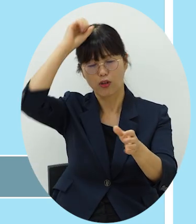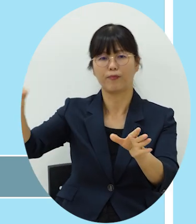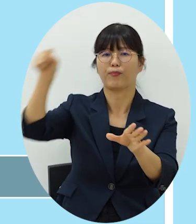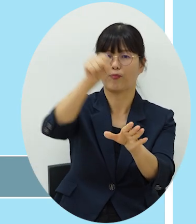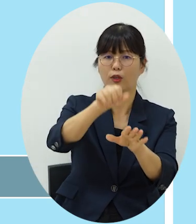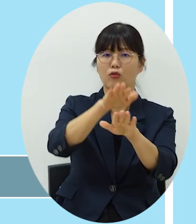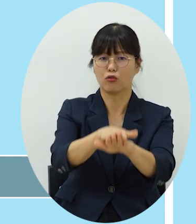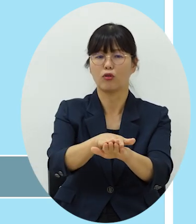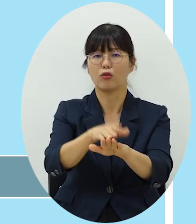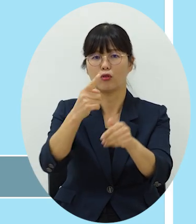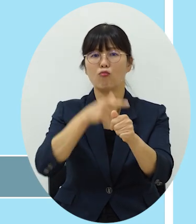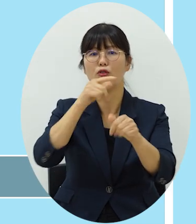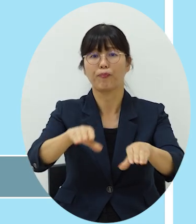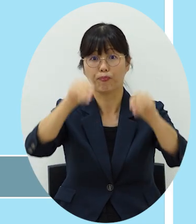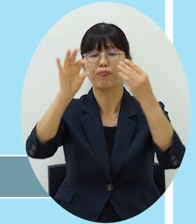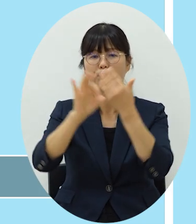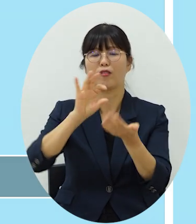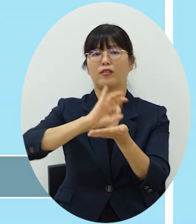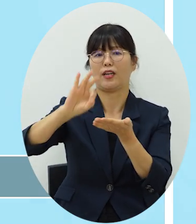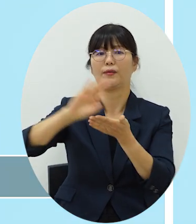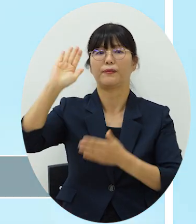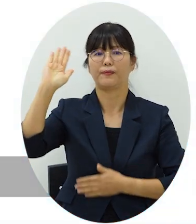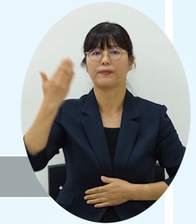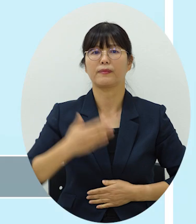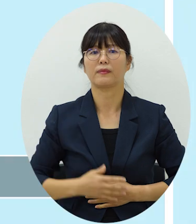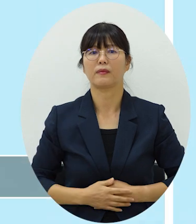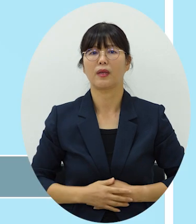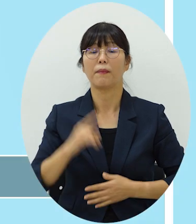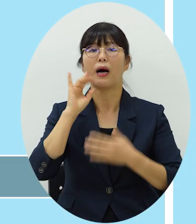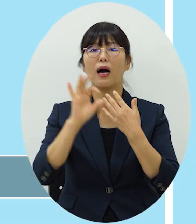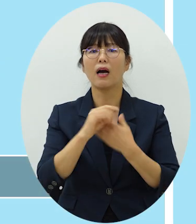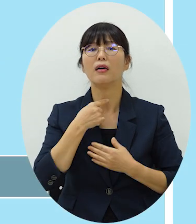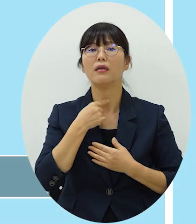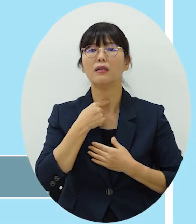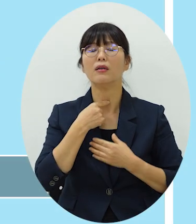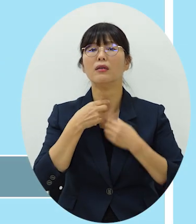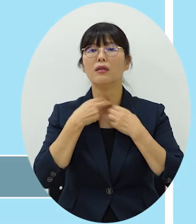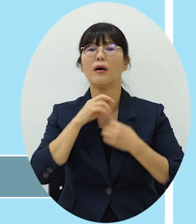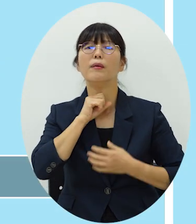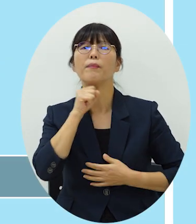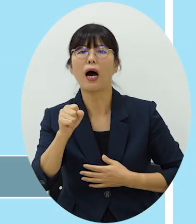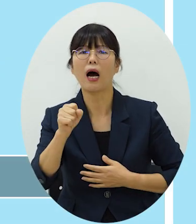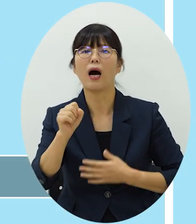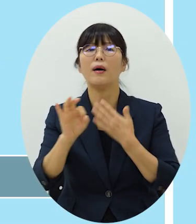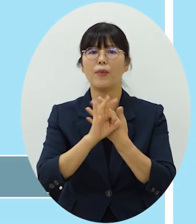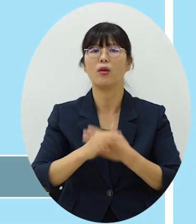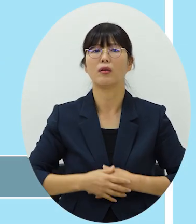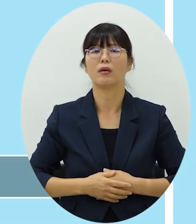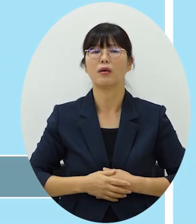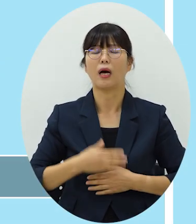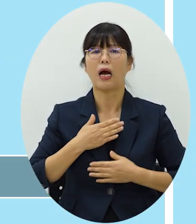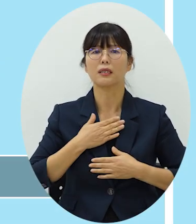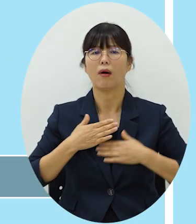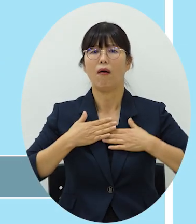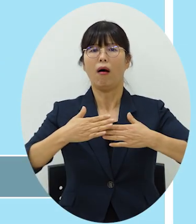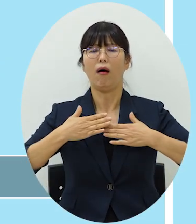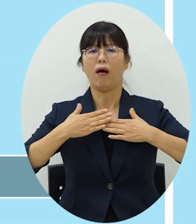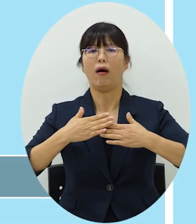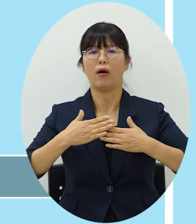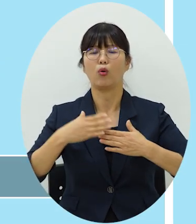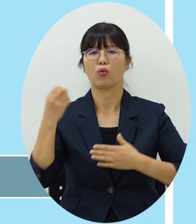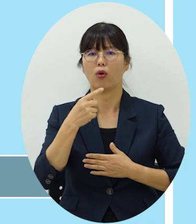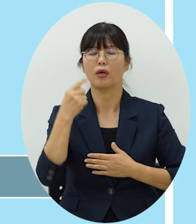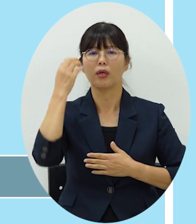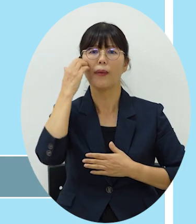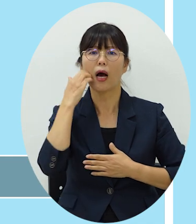식힌 후 물기가 빠지면 사용하도록 합니다. 만약 기관 절개관이 빠졌다면 가슴은 오르락 내리락